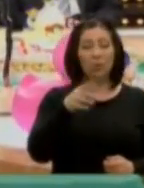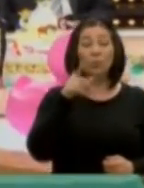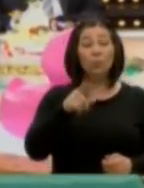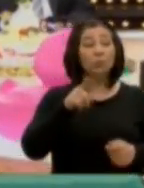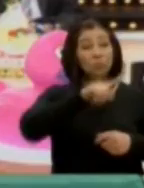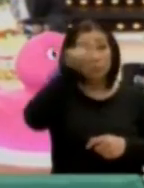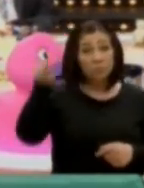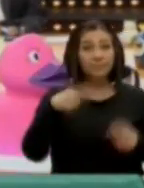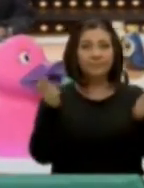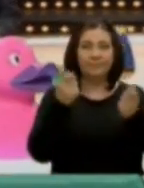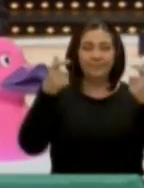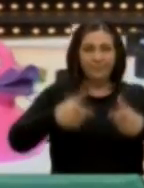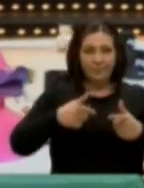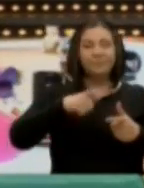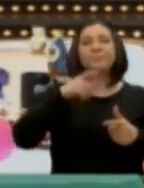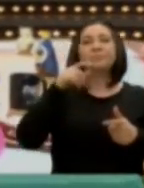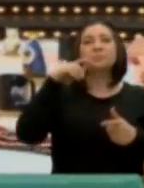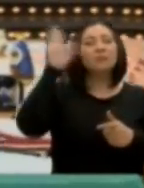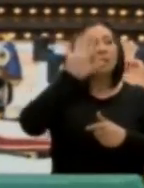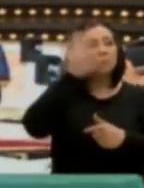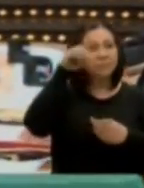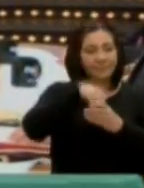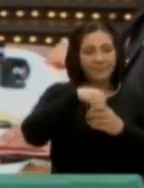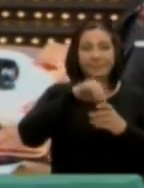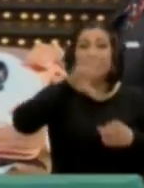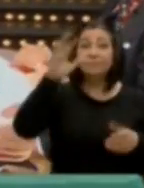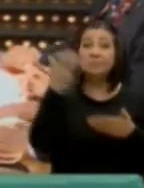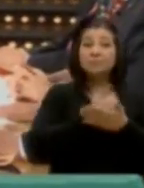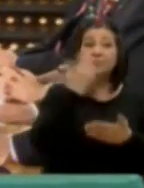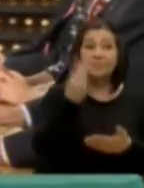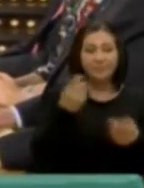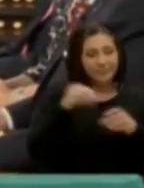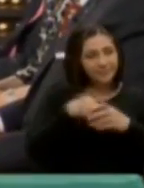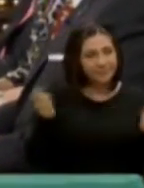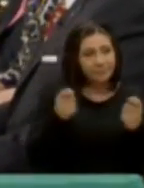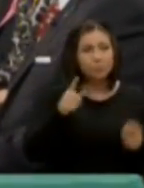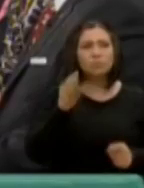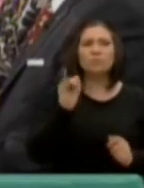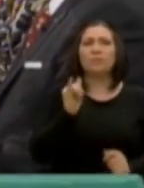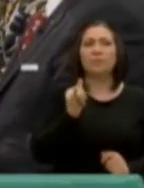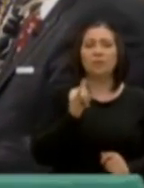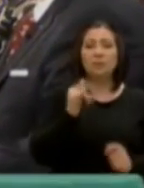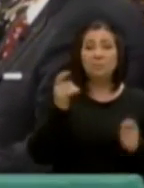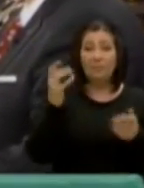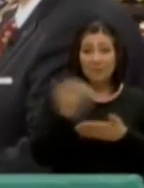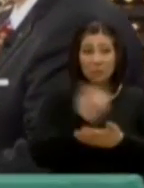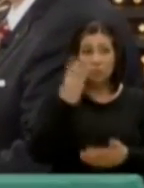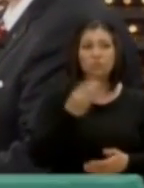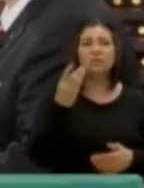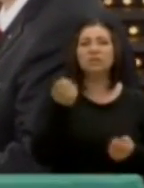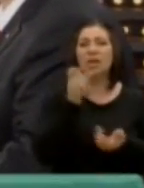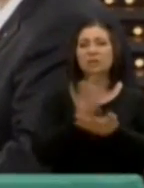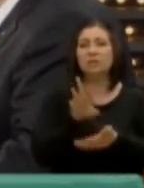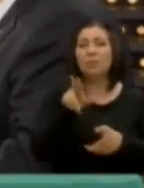bütün iş yerleri, benim medyada bildiğim, medyada hani herkes başarılı olacağım diye çalışıyor. En fena şey o. Başarılı oldukça işten atılacak hale geliyorsun. Evet,